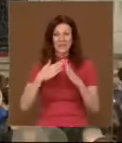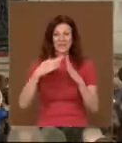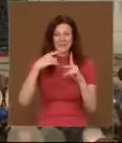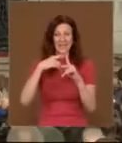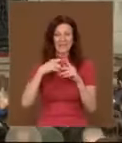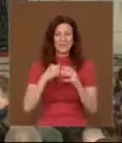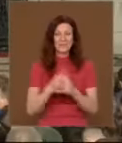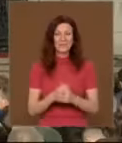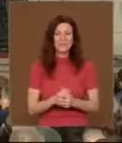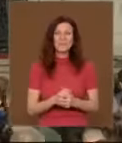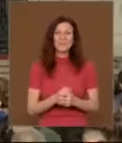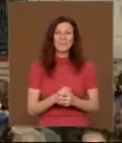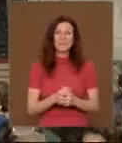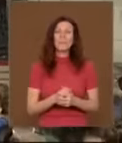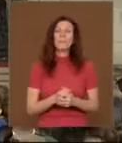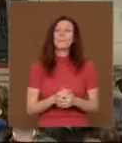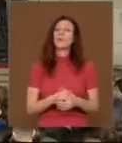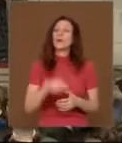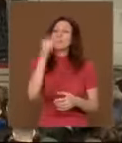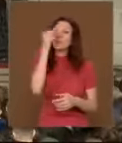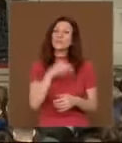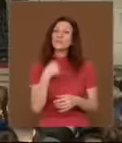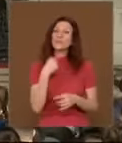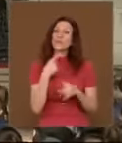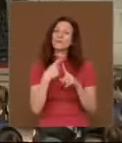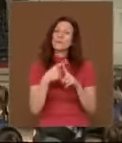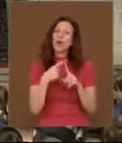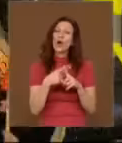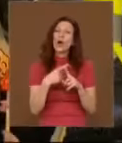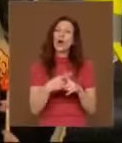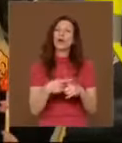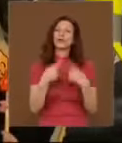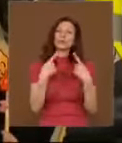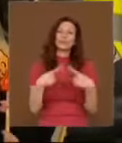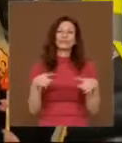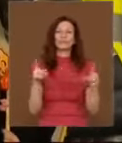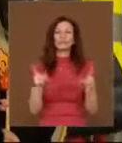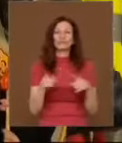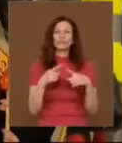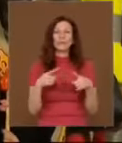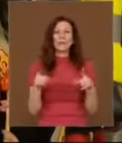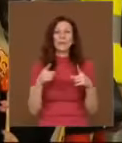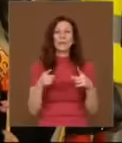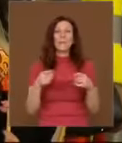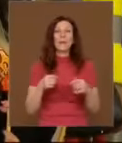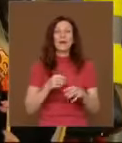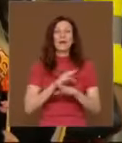Църковният хор изпълнява също тази възкресна стихира.